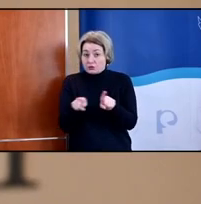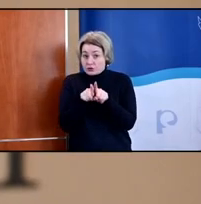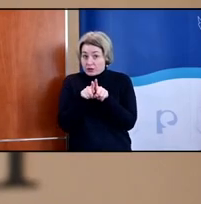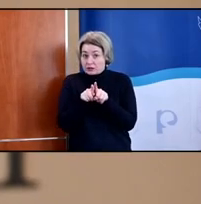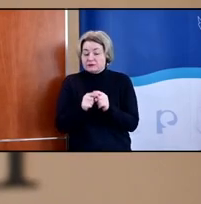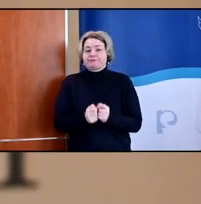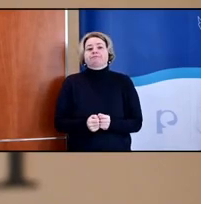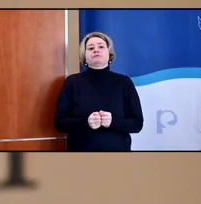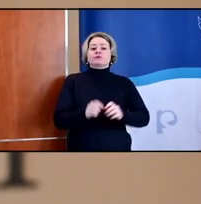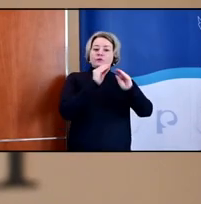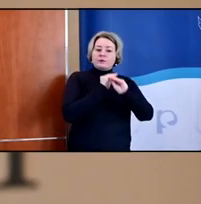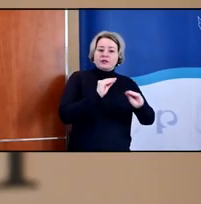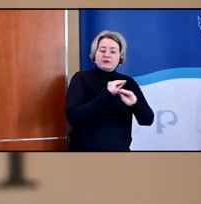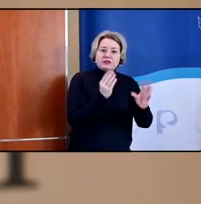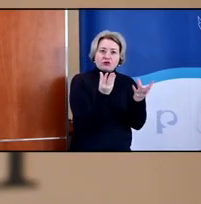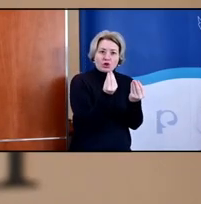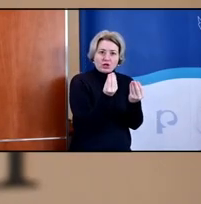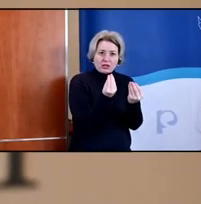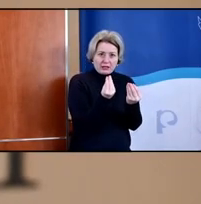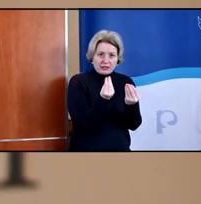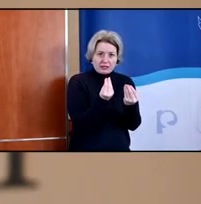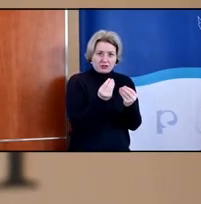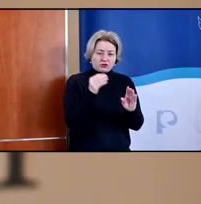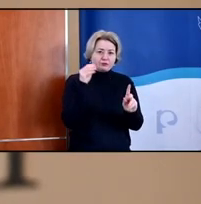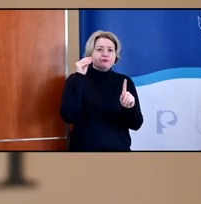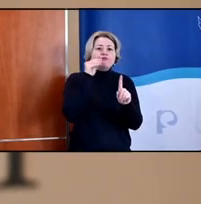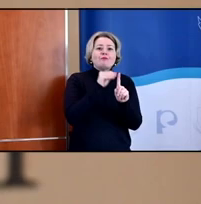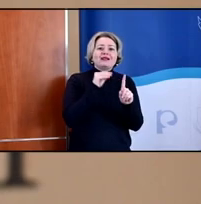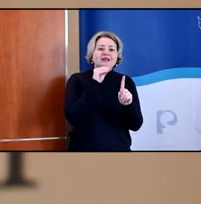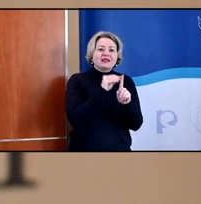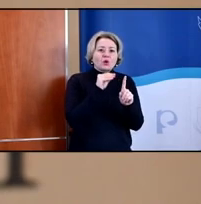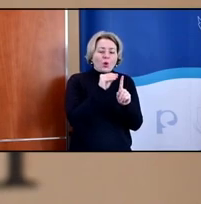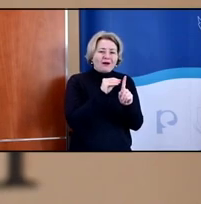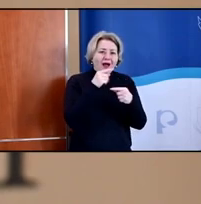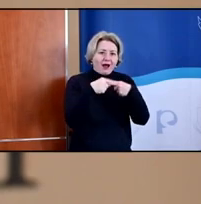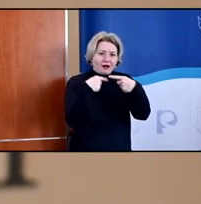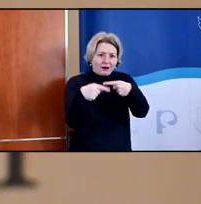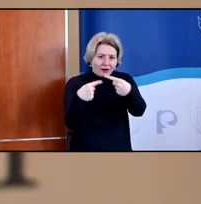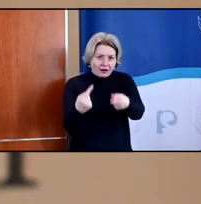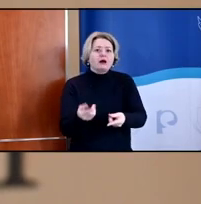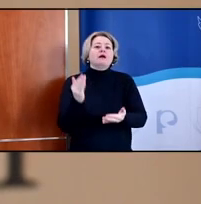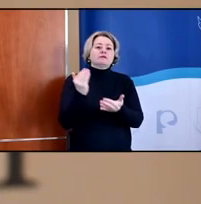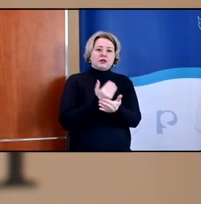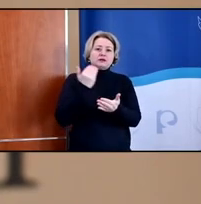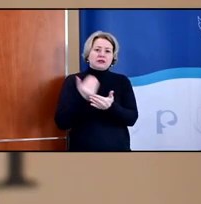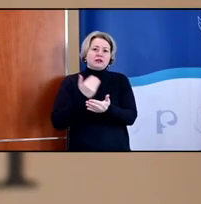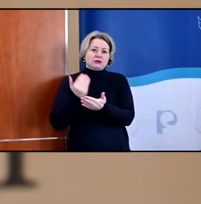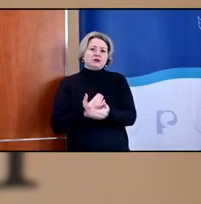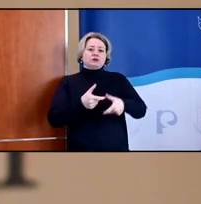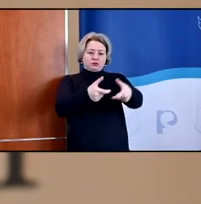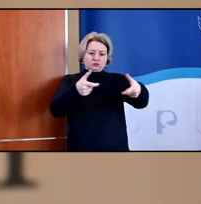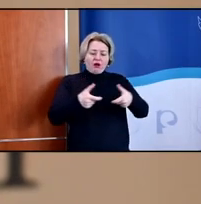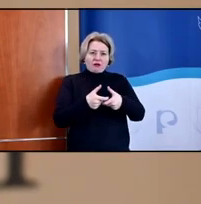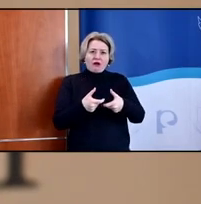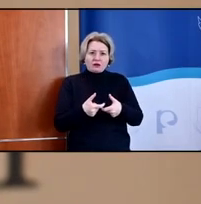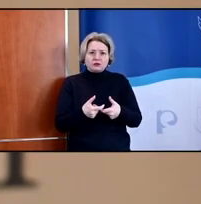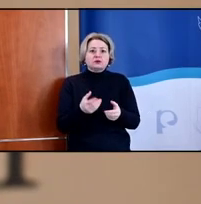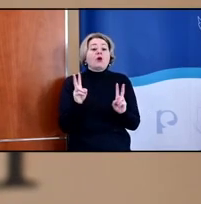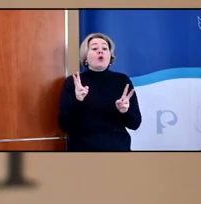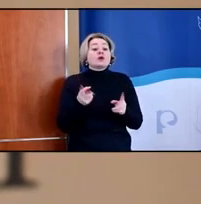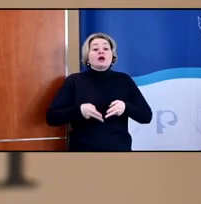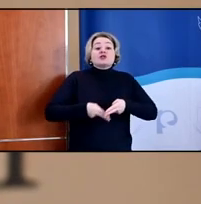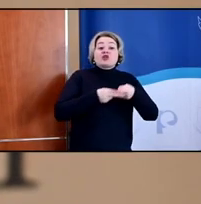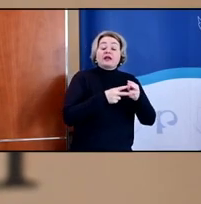olyan tréning anyagok amiket később a mentorálási folyamatainkkor használtunk hogy hogyan segítsünk egy